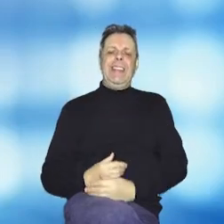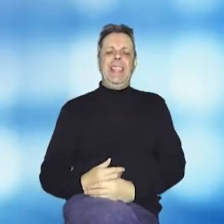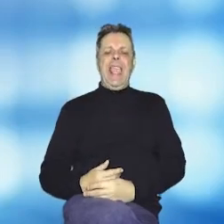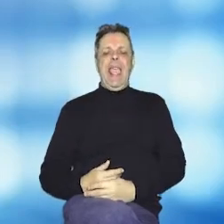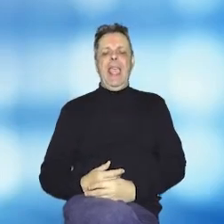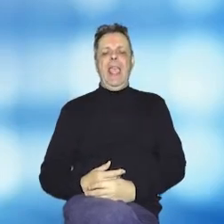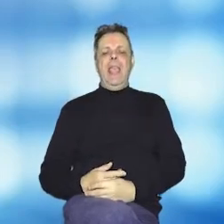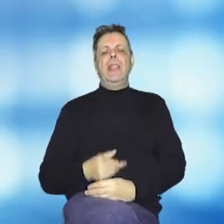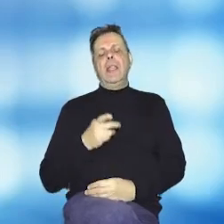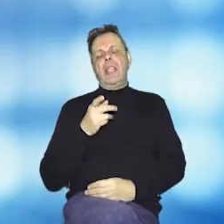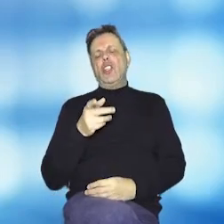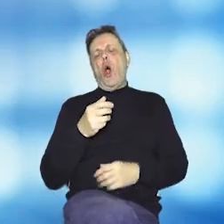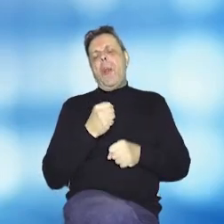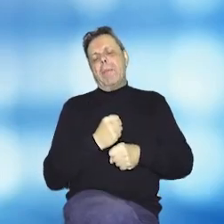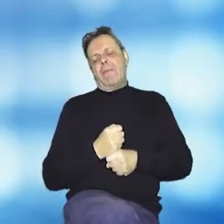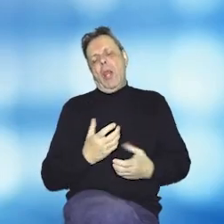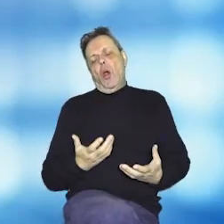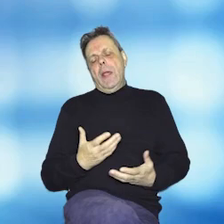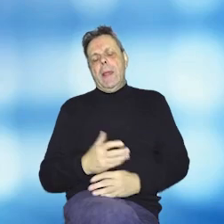Gdje je zapravo to činjeno. Tako da